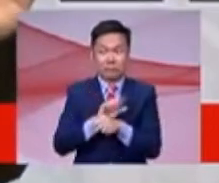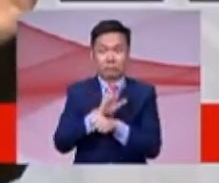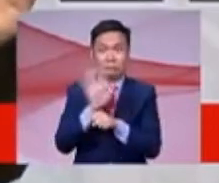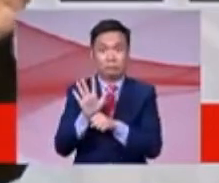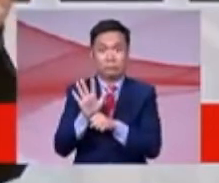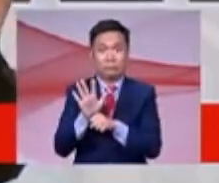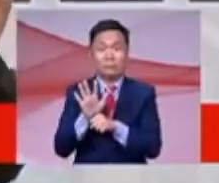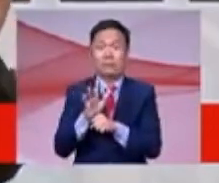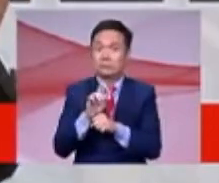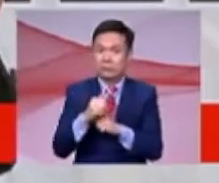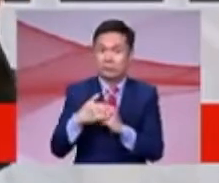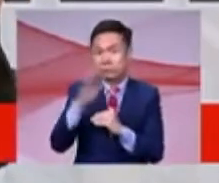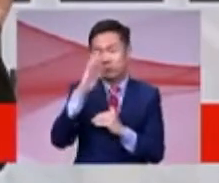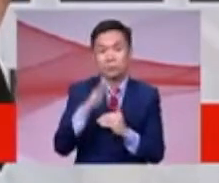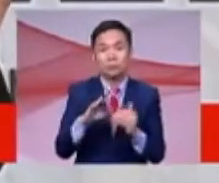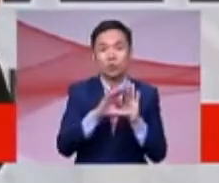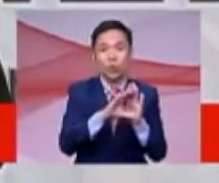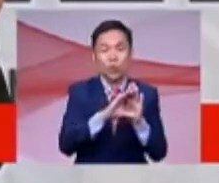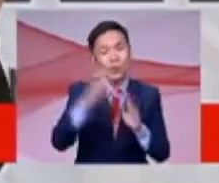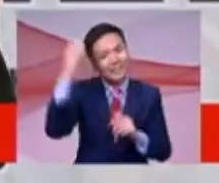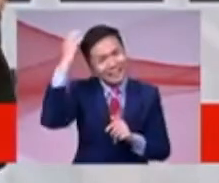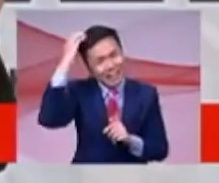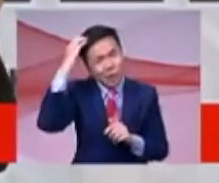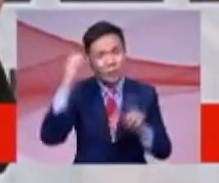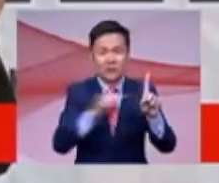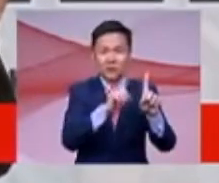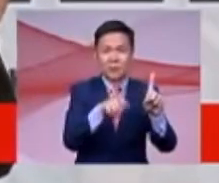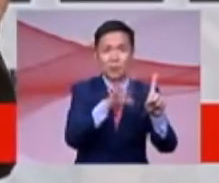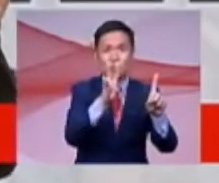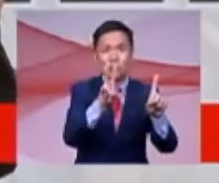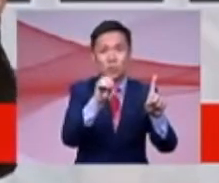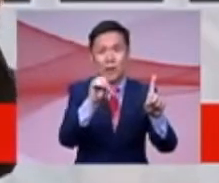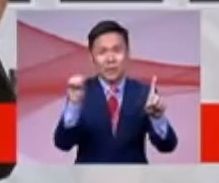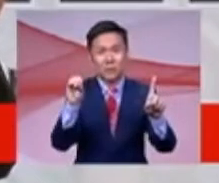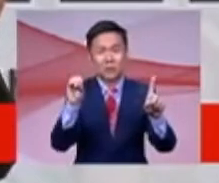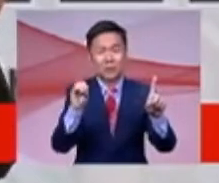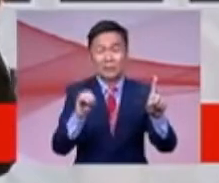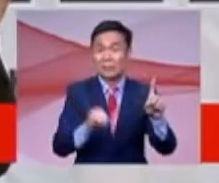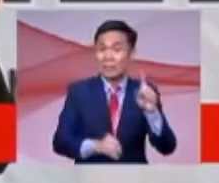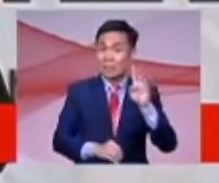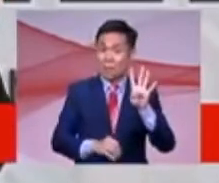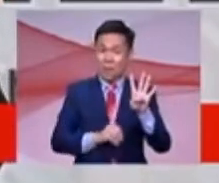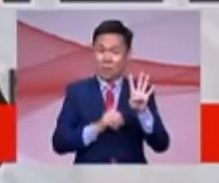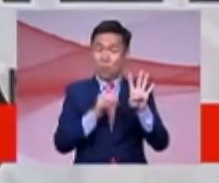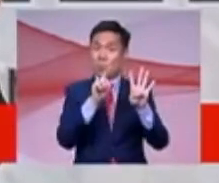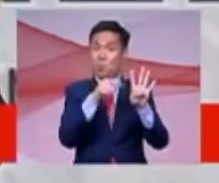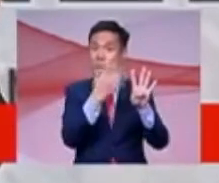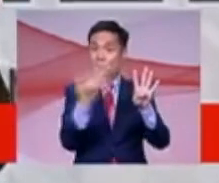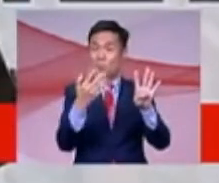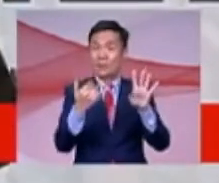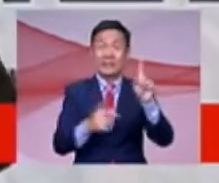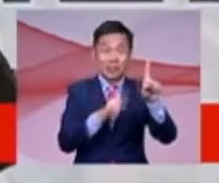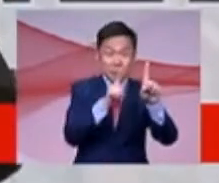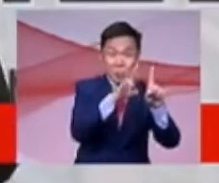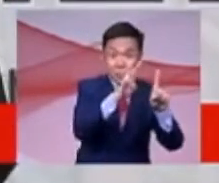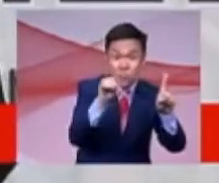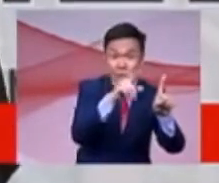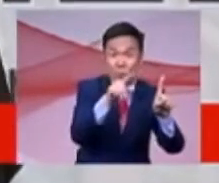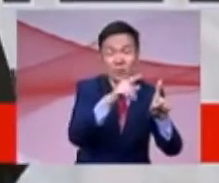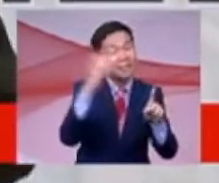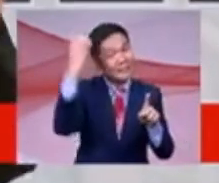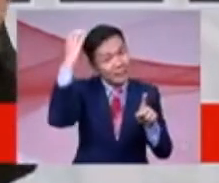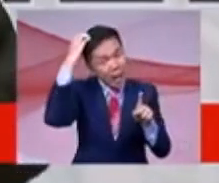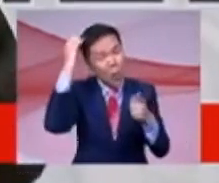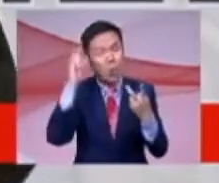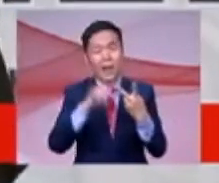ni, Negeri Selangor pada hari ini mencatatkan 1,700 kes daripada 4,519 kes, dan juga di Kuala